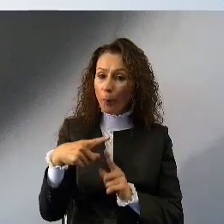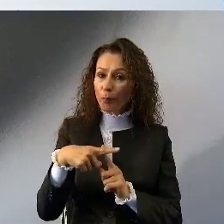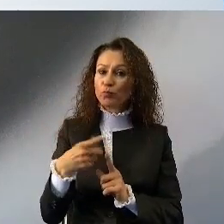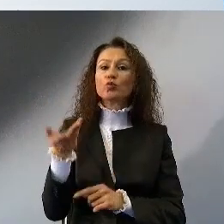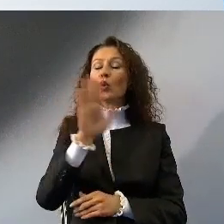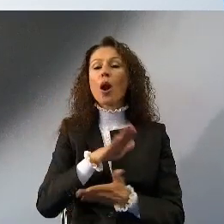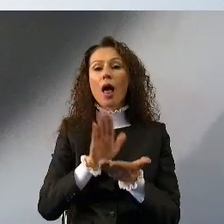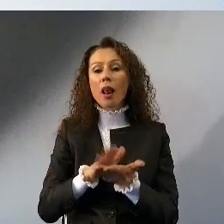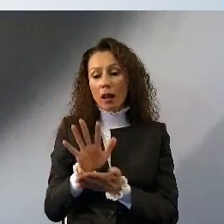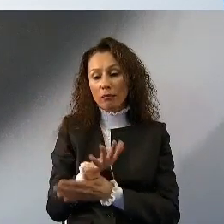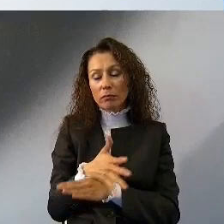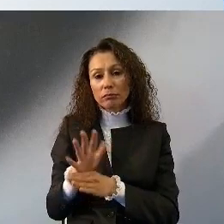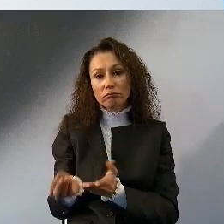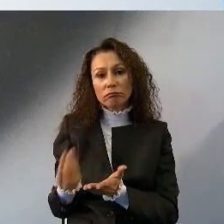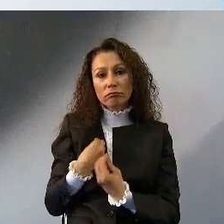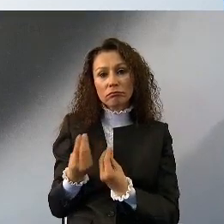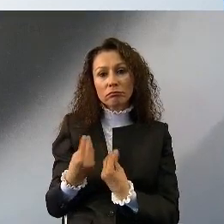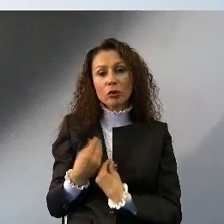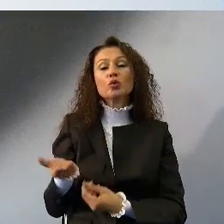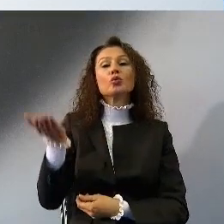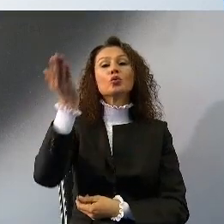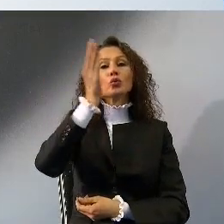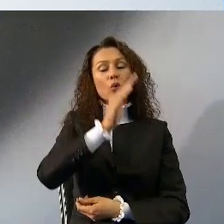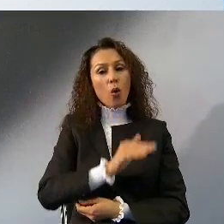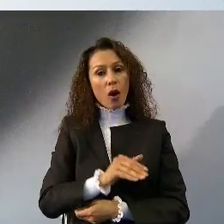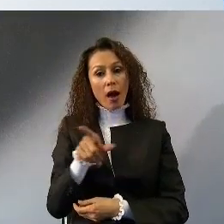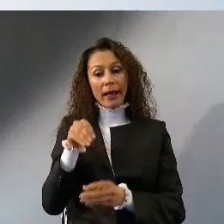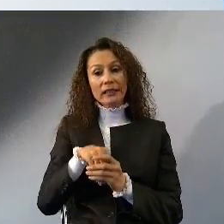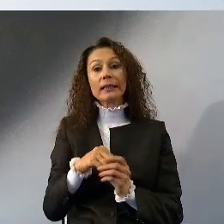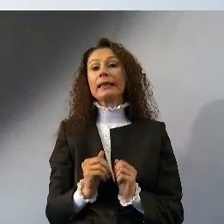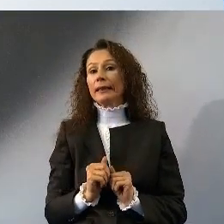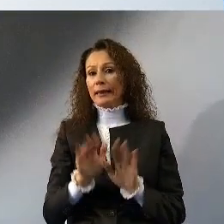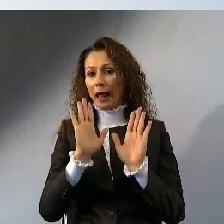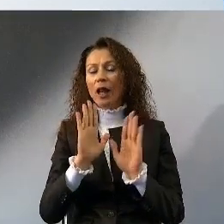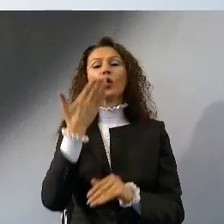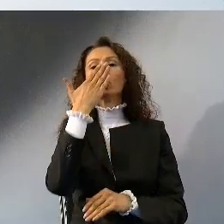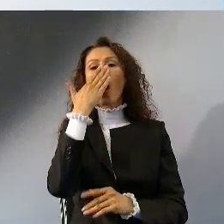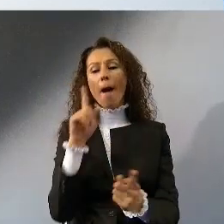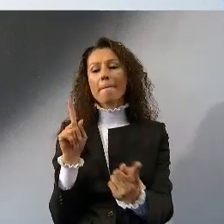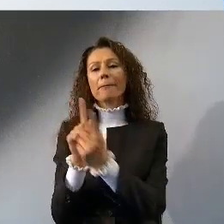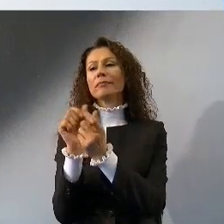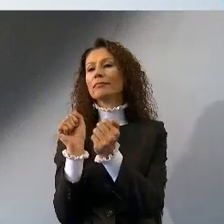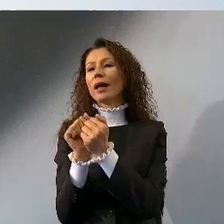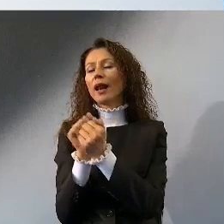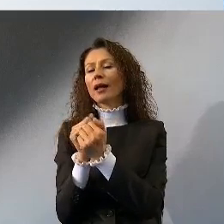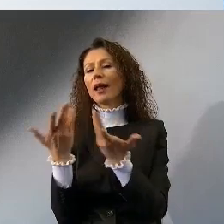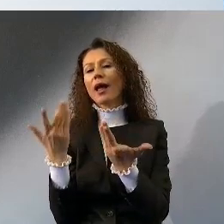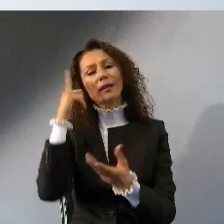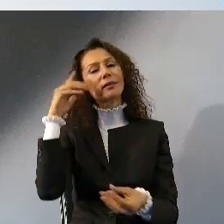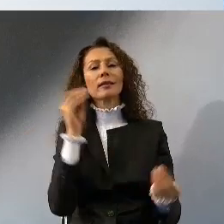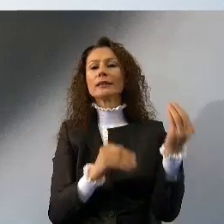ürün elde edilen mekanik bir üretim biçimi değil, doğayla birlikte müştereken yapılan bir